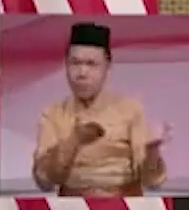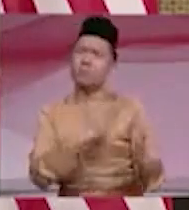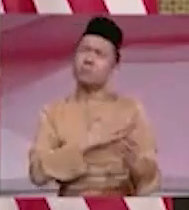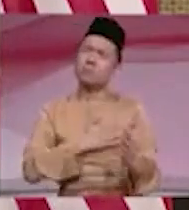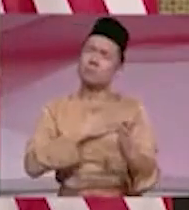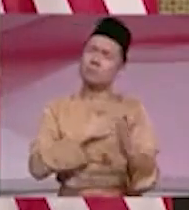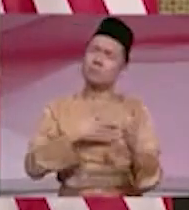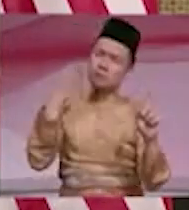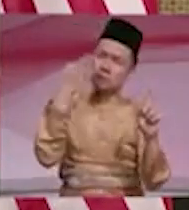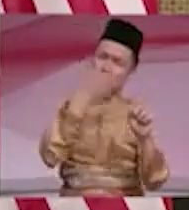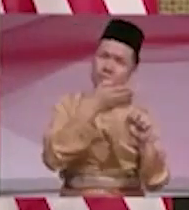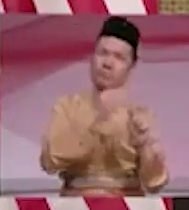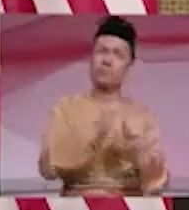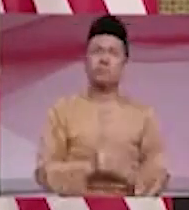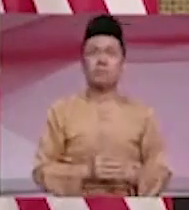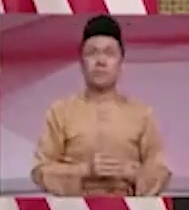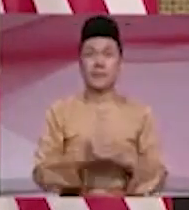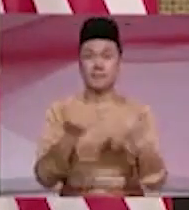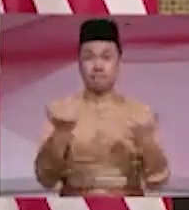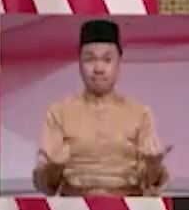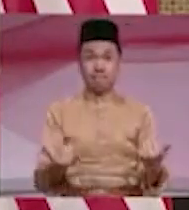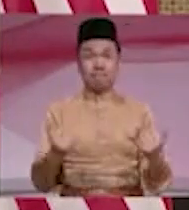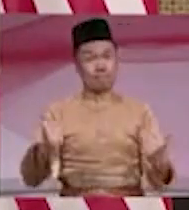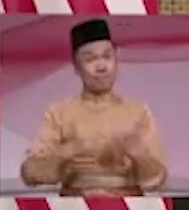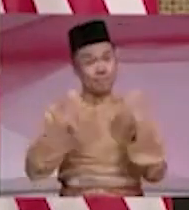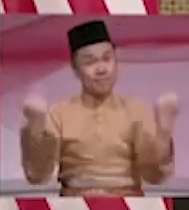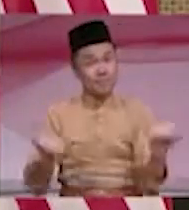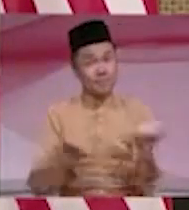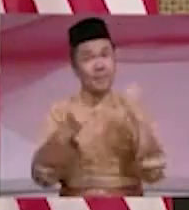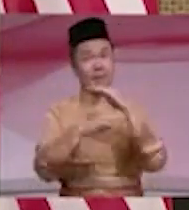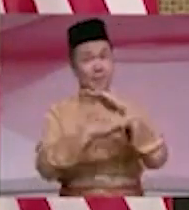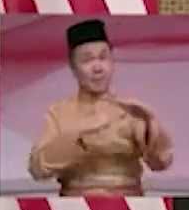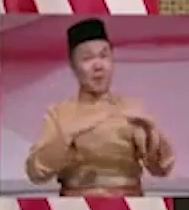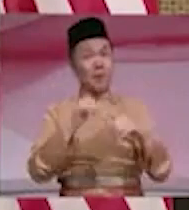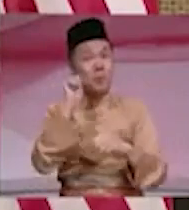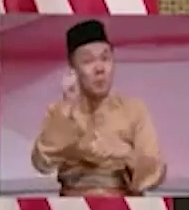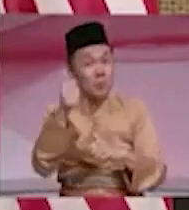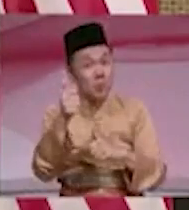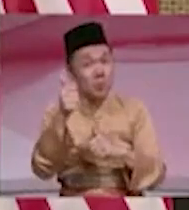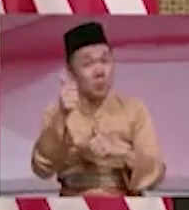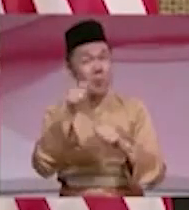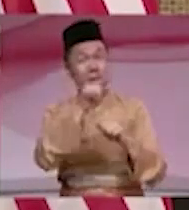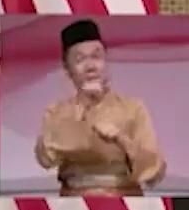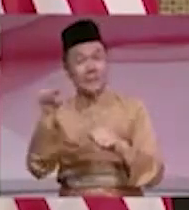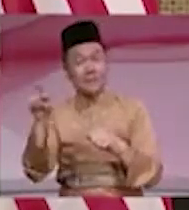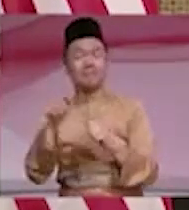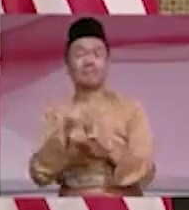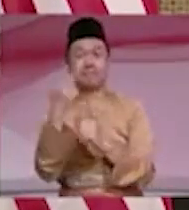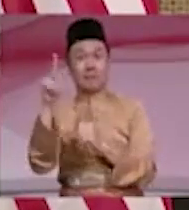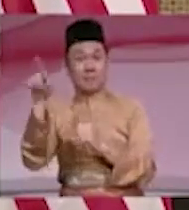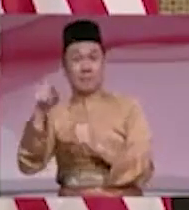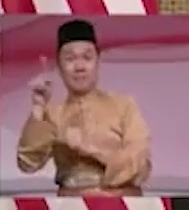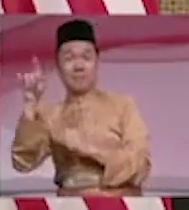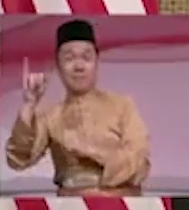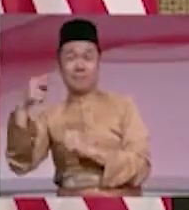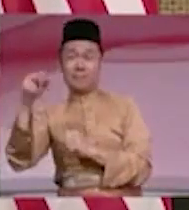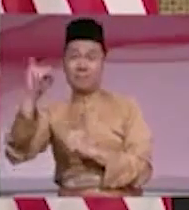the best empedu dengan hari Raya Iduladha mulai esok single 13 Dzulhijjah